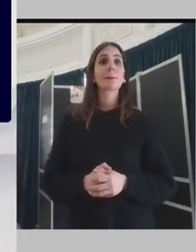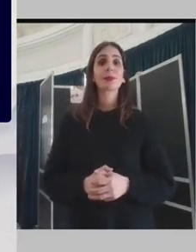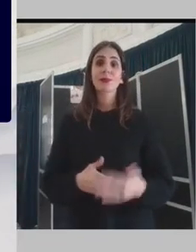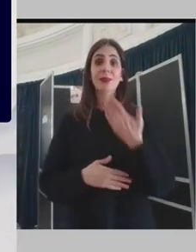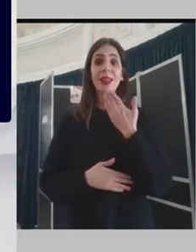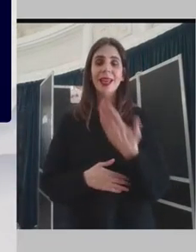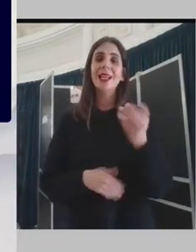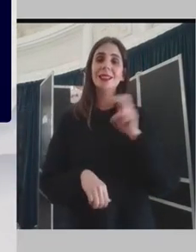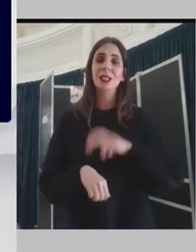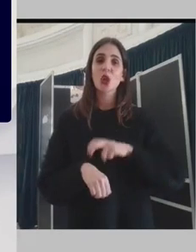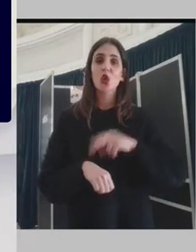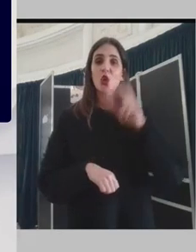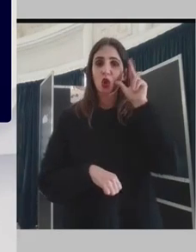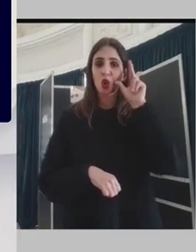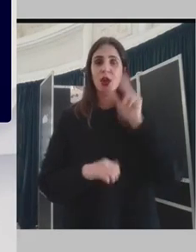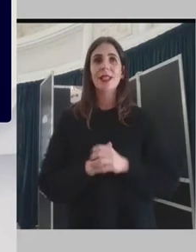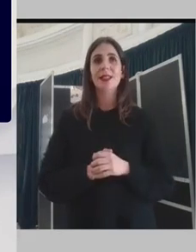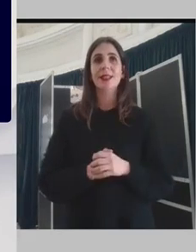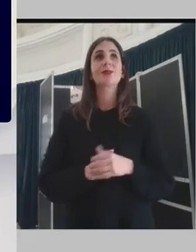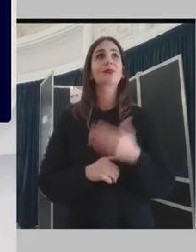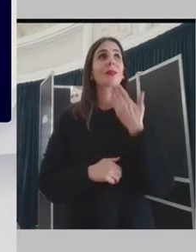Grazie dottoressa, magari facciamo un piccolo applauso.